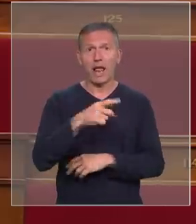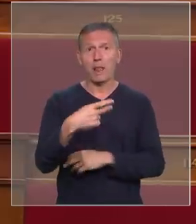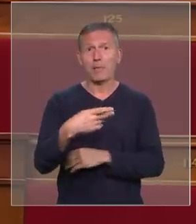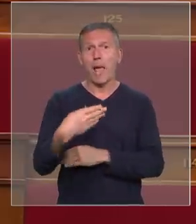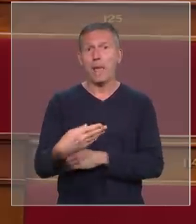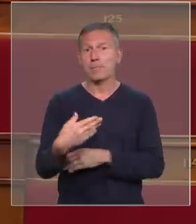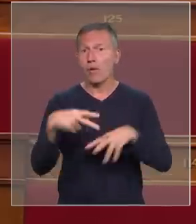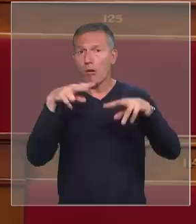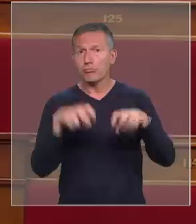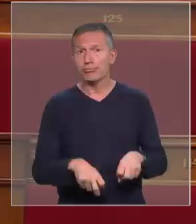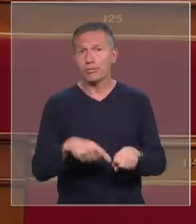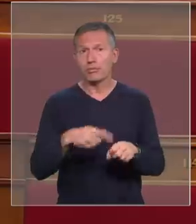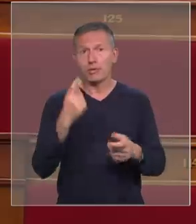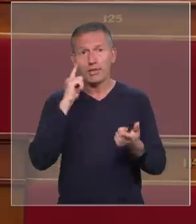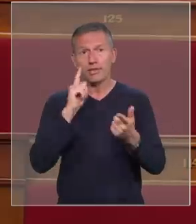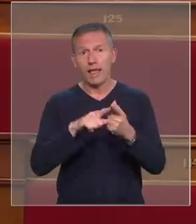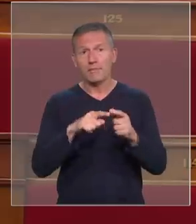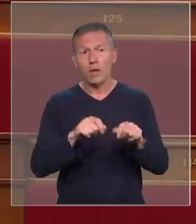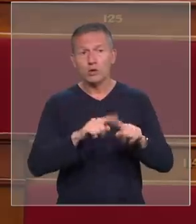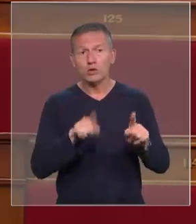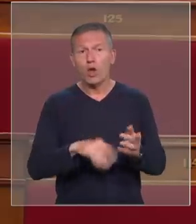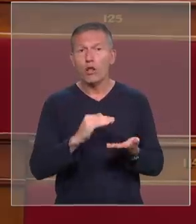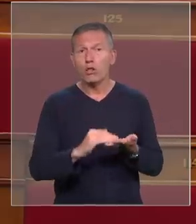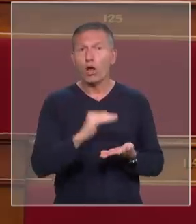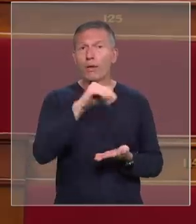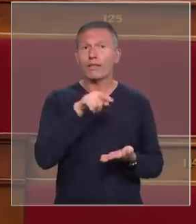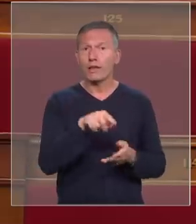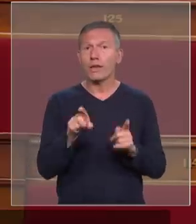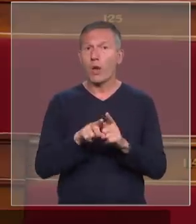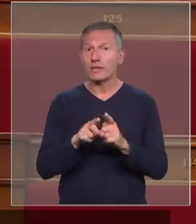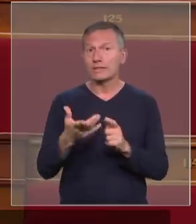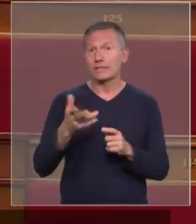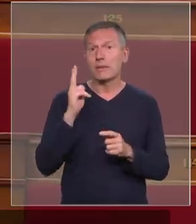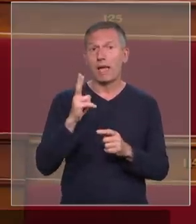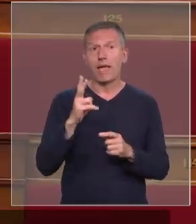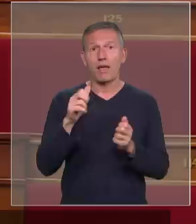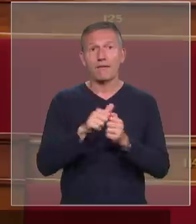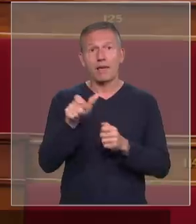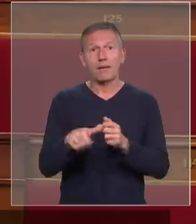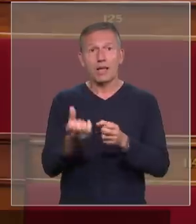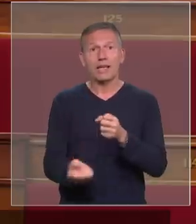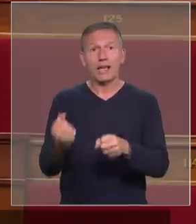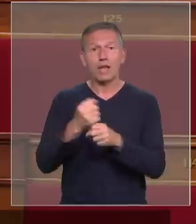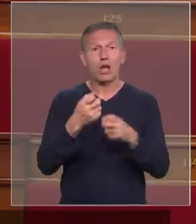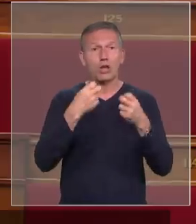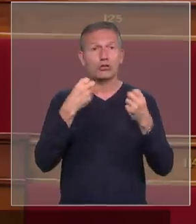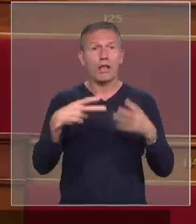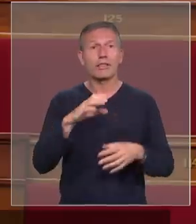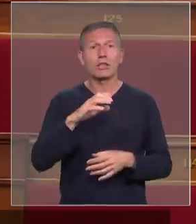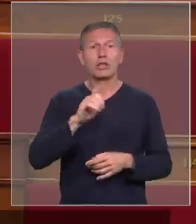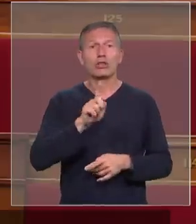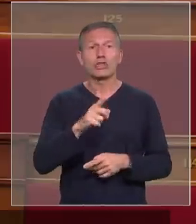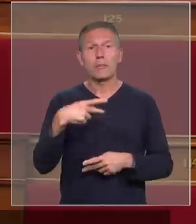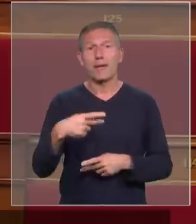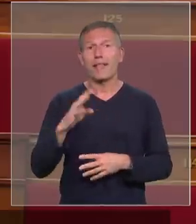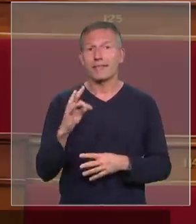venons d'examiner à travers la question du solde augmenté. Il a été question à Paris l'autre jour avec la présence du créateur de ChatGPT. Elle était